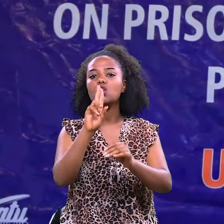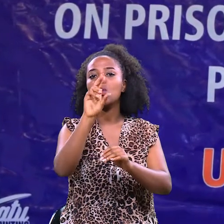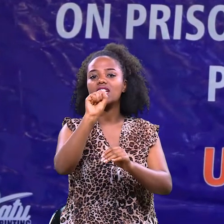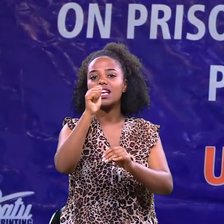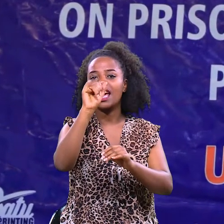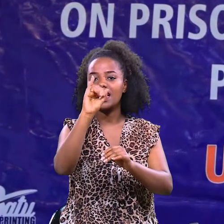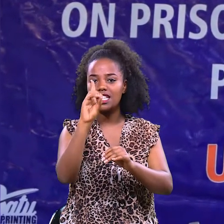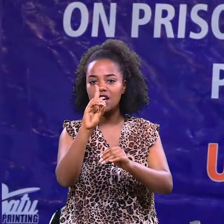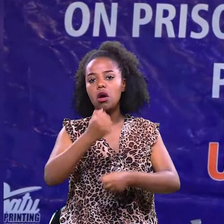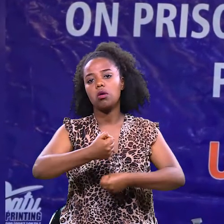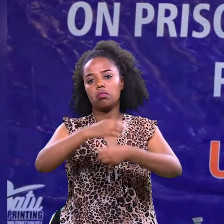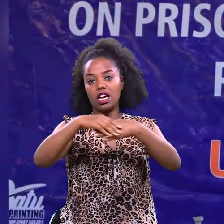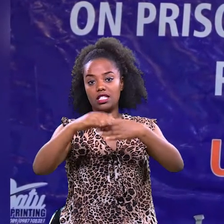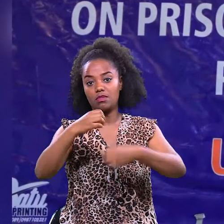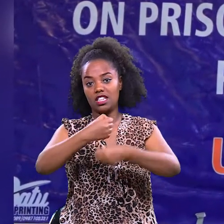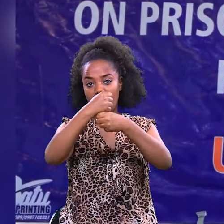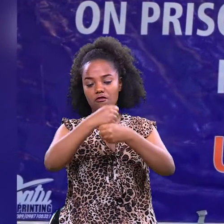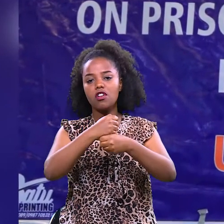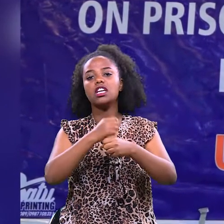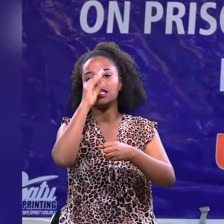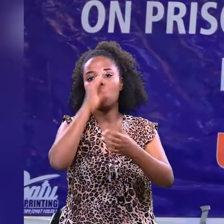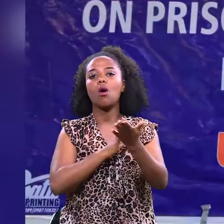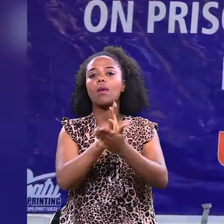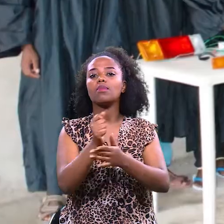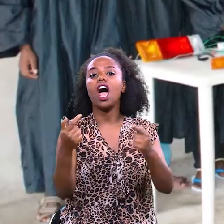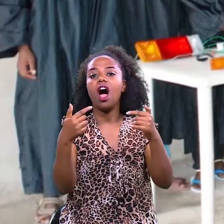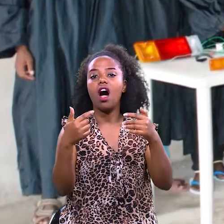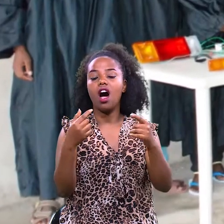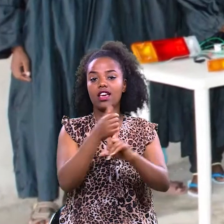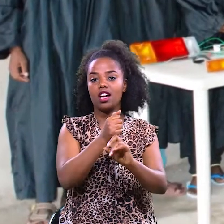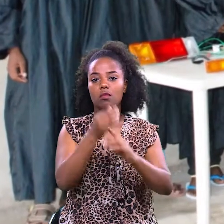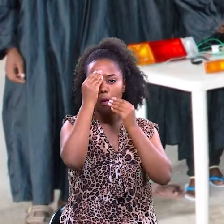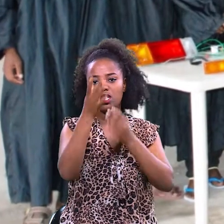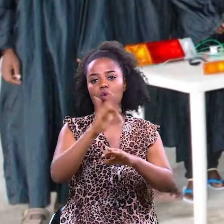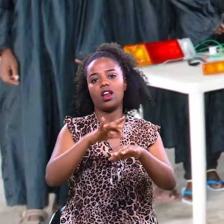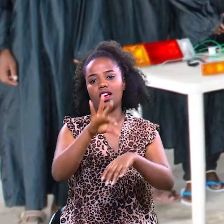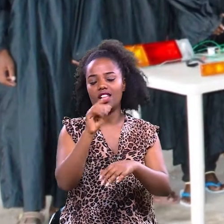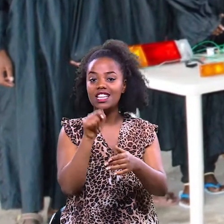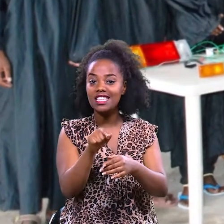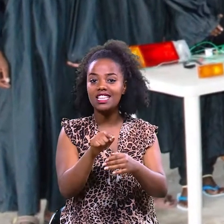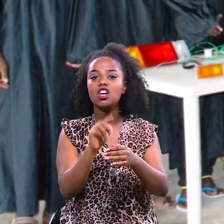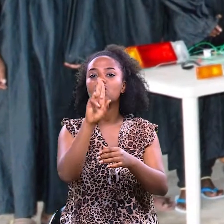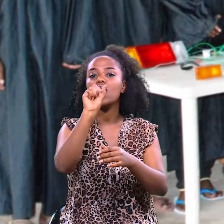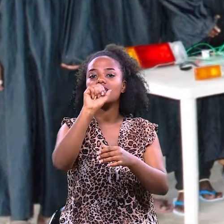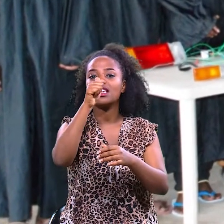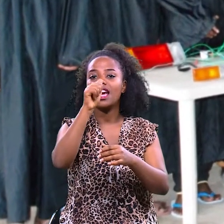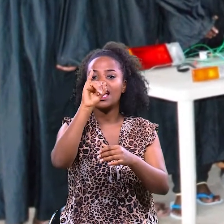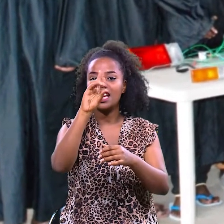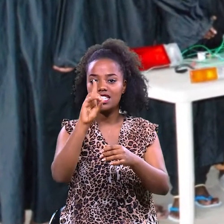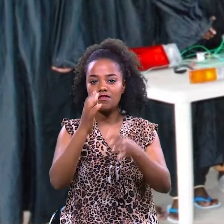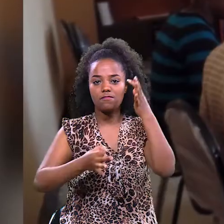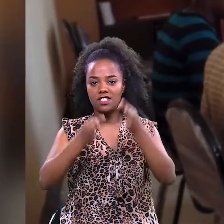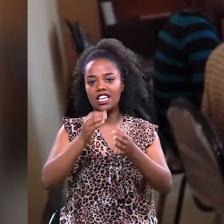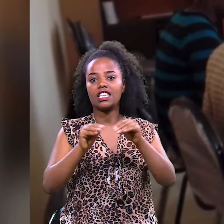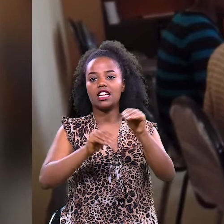በፍትህ እንቅስቃሴ USAID ፕሮጀክት የገንዘብ ድጋፍ በኢትዮጵያ የማረሚያ ቤቶችን የሰብአዊ መብት አያያዝ በማስተዋወቅ ላይ ይገኛል። ይህ